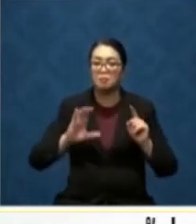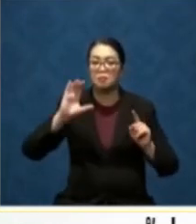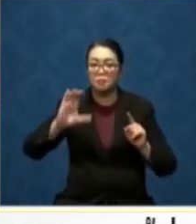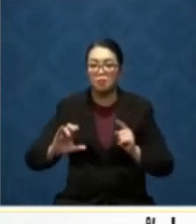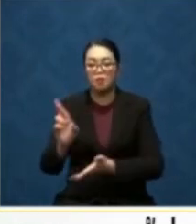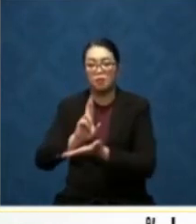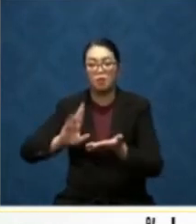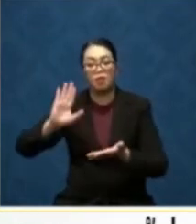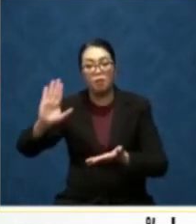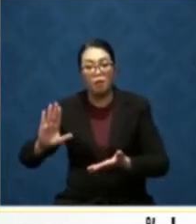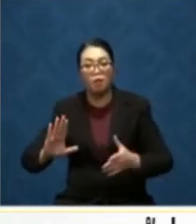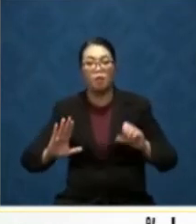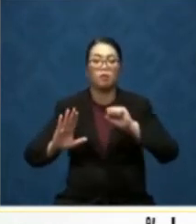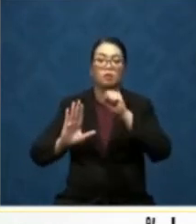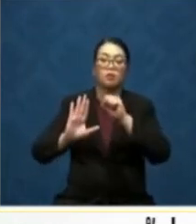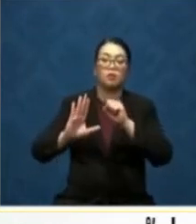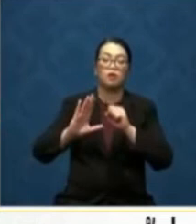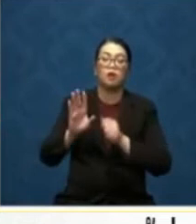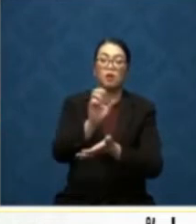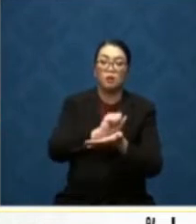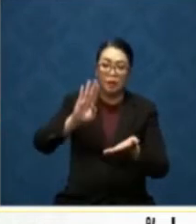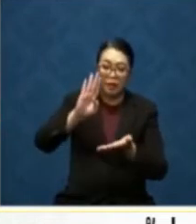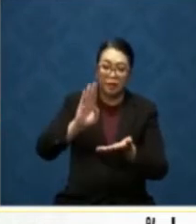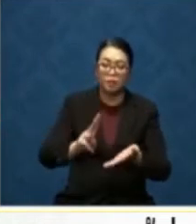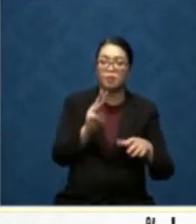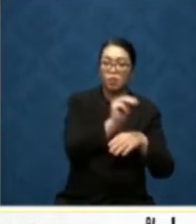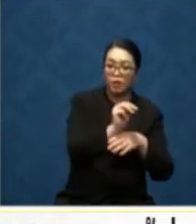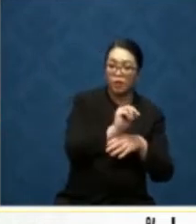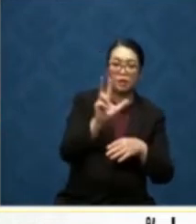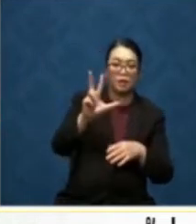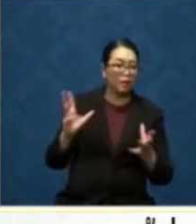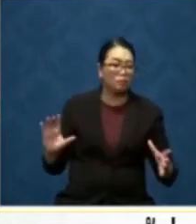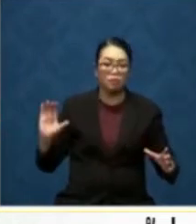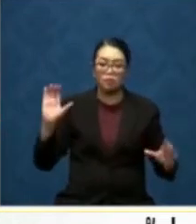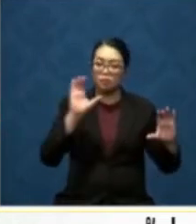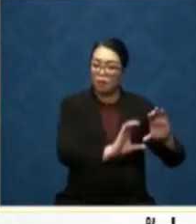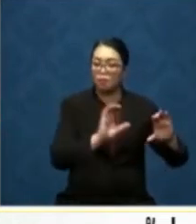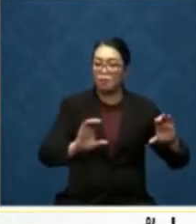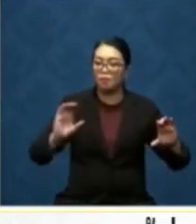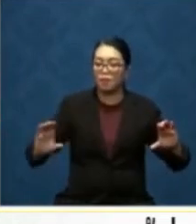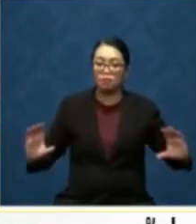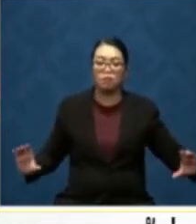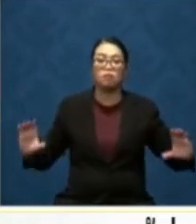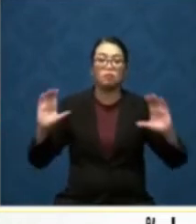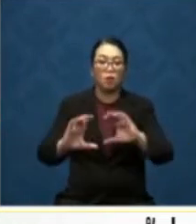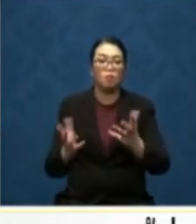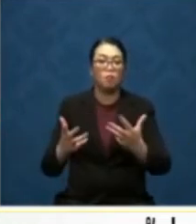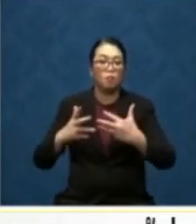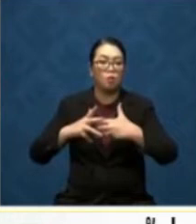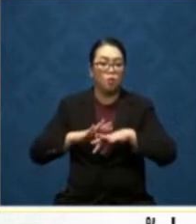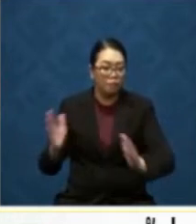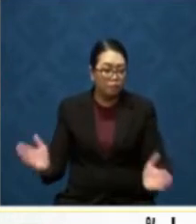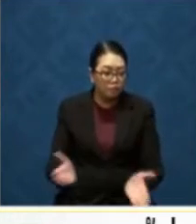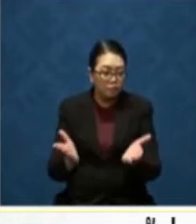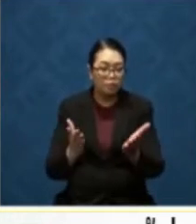ำคือทั้งของดฮียรั ทั้งของศร kauulan eldดโพอร์ เว โ ir apเพื่อที่จะมาขับเครื่อนน